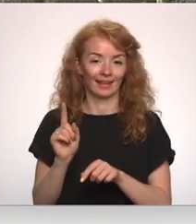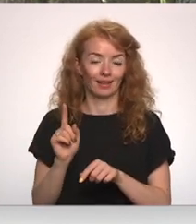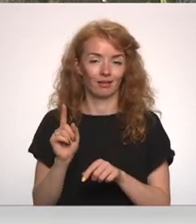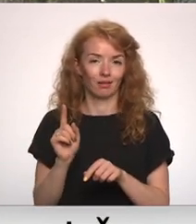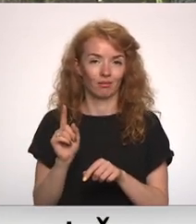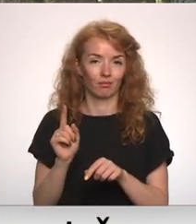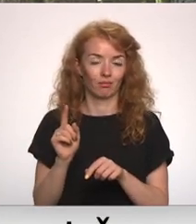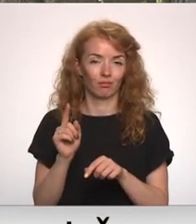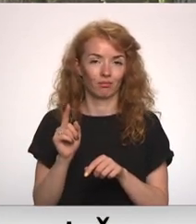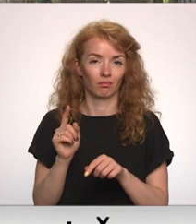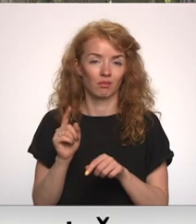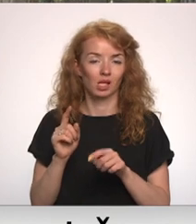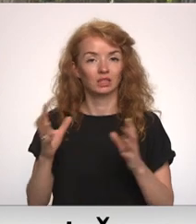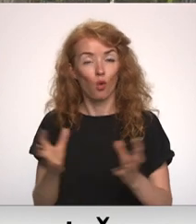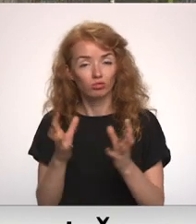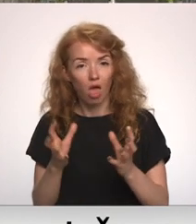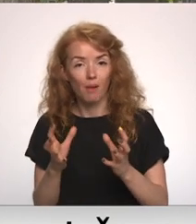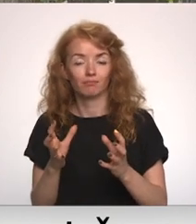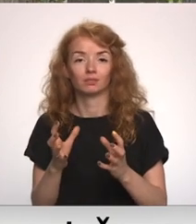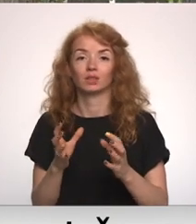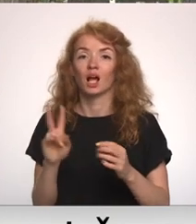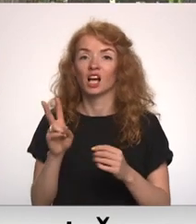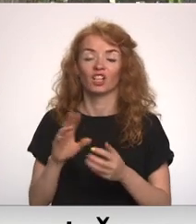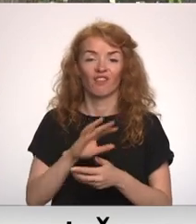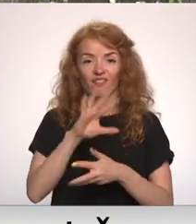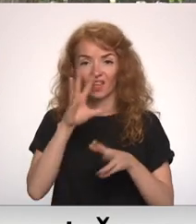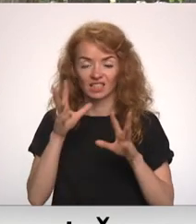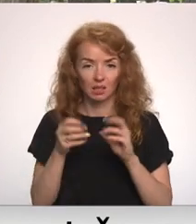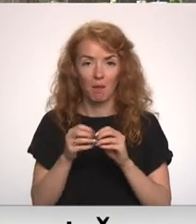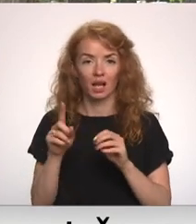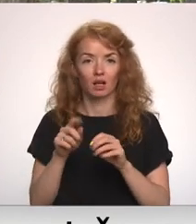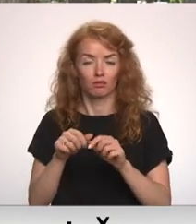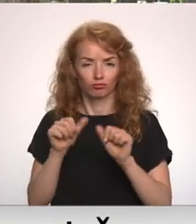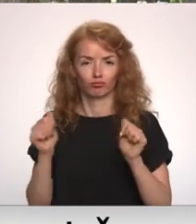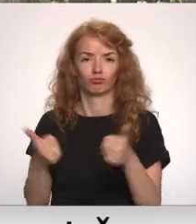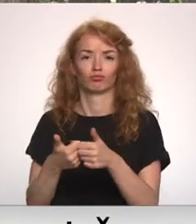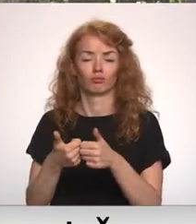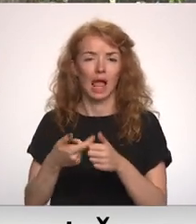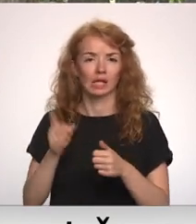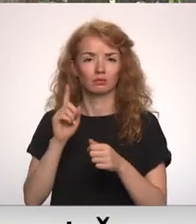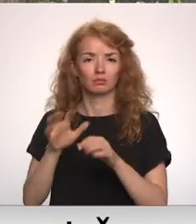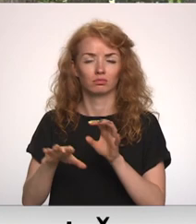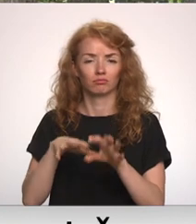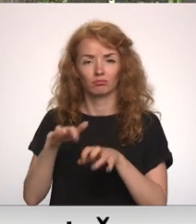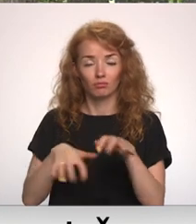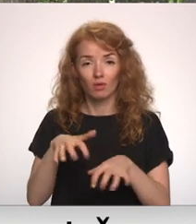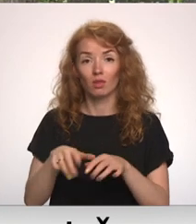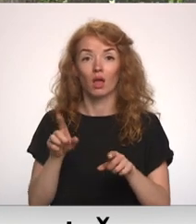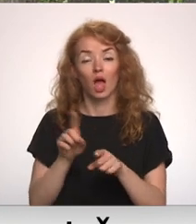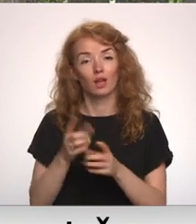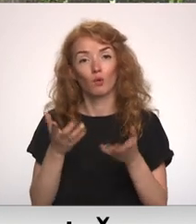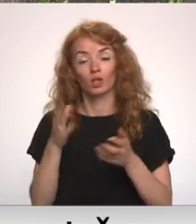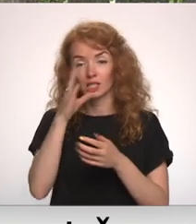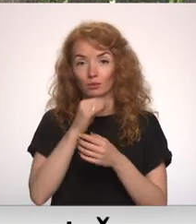ir tātad saudzējums, kas varētu būt vispār varbūt ierobežots nedarīt, varbūt ir iespējams, ko mēs